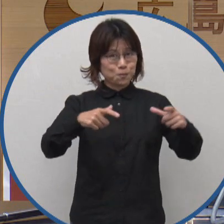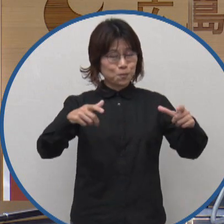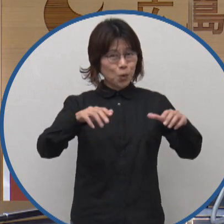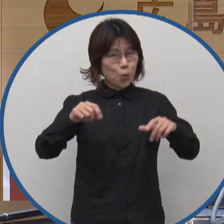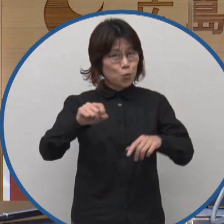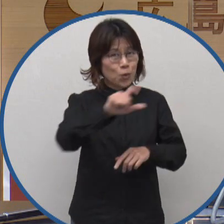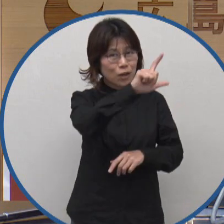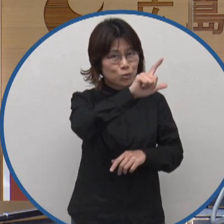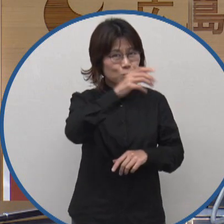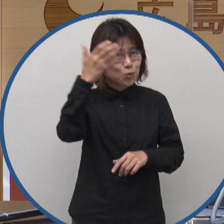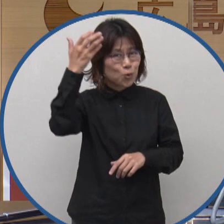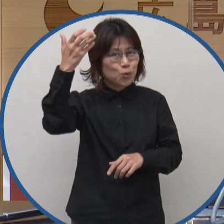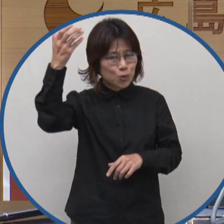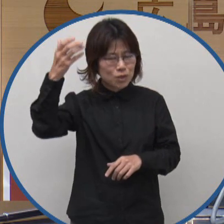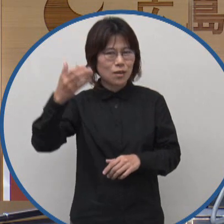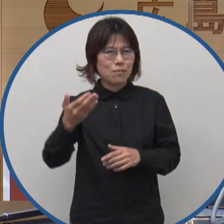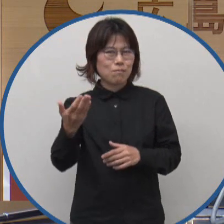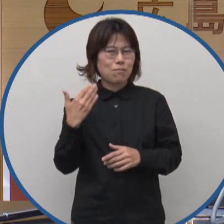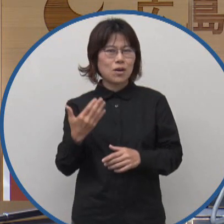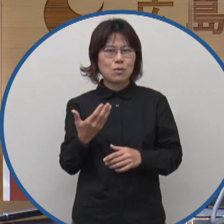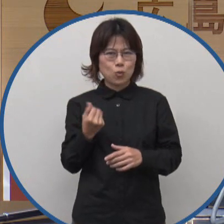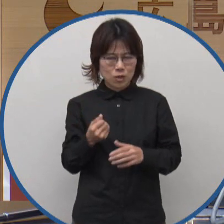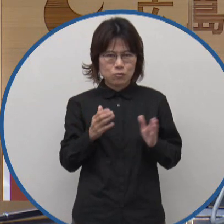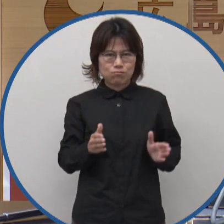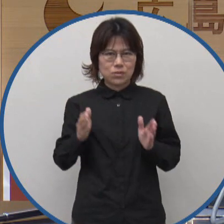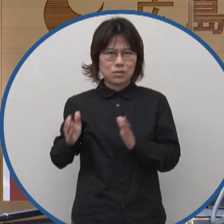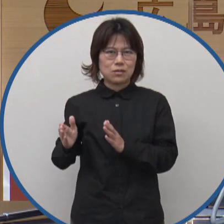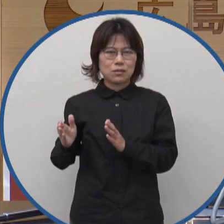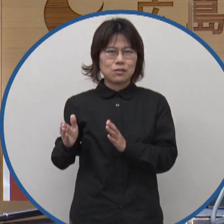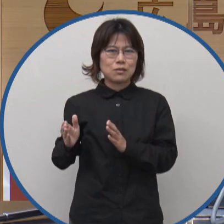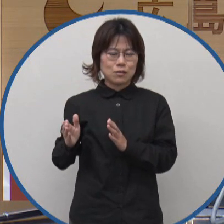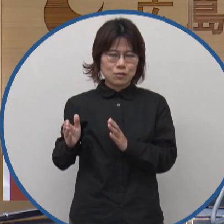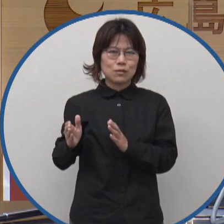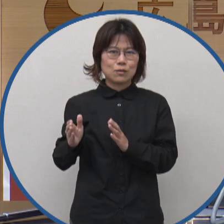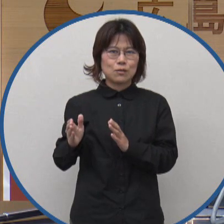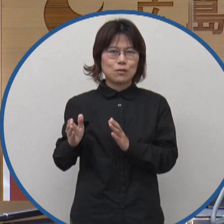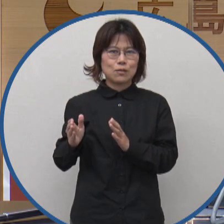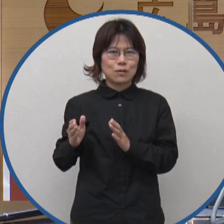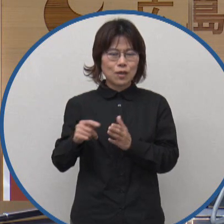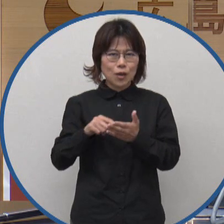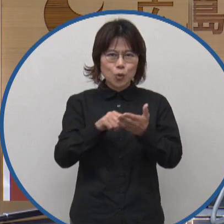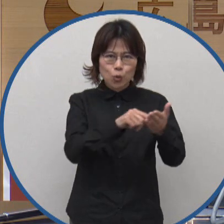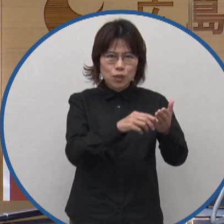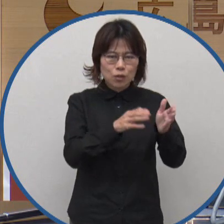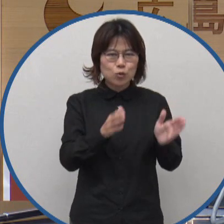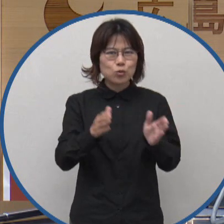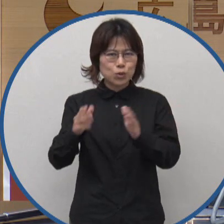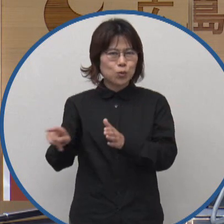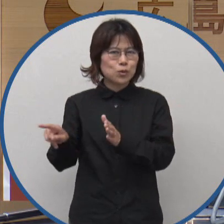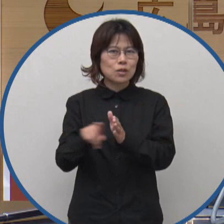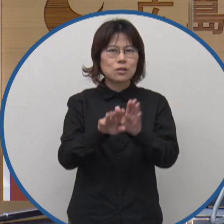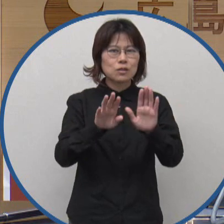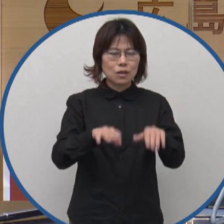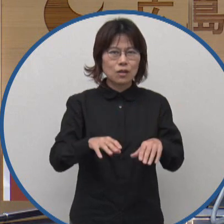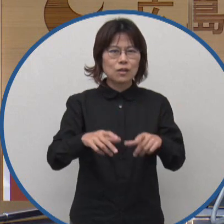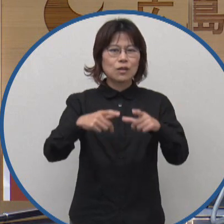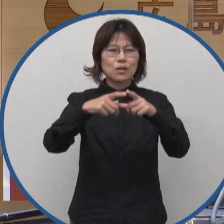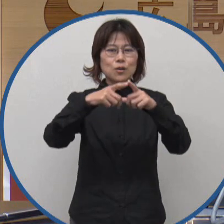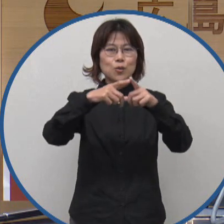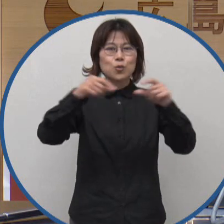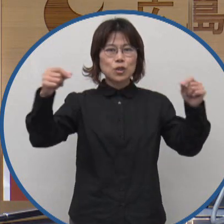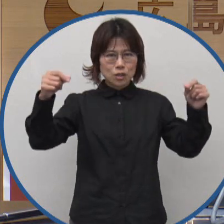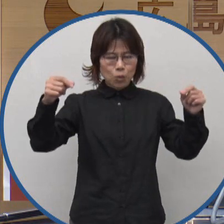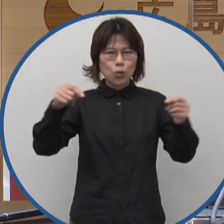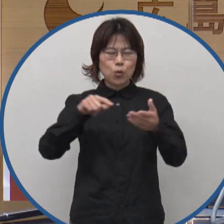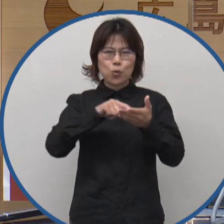ということを予測して、まあ、事前から準備をして要請の準備をしてきて、で国にも伝えて